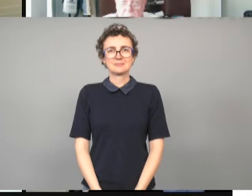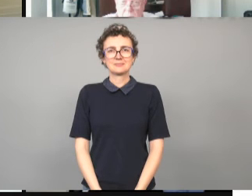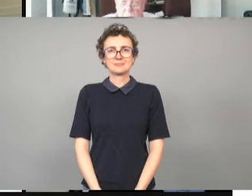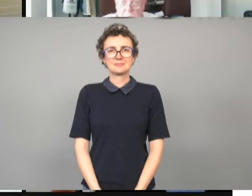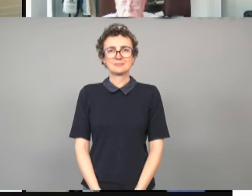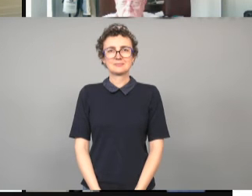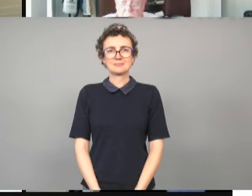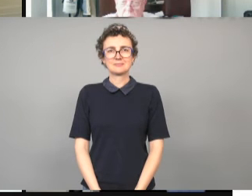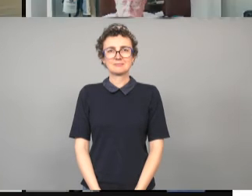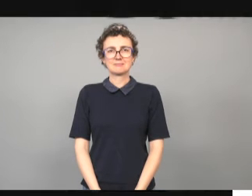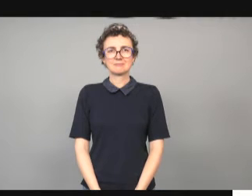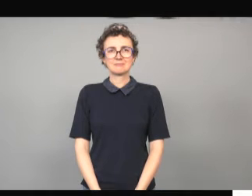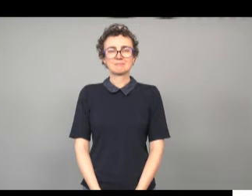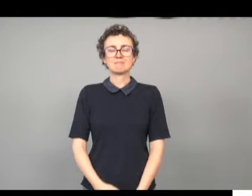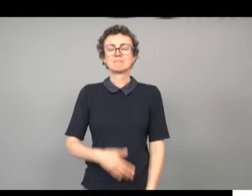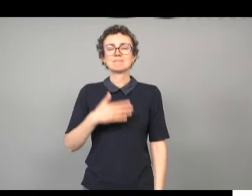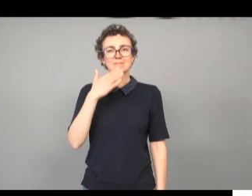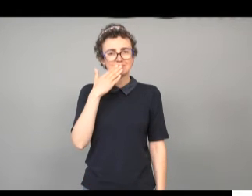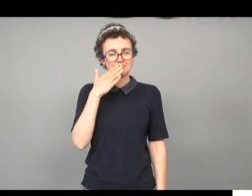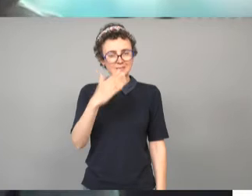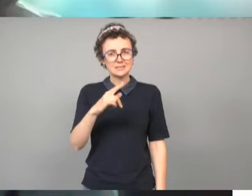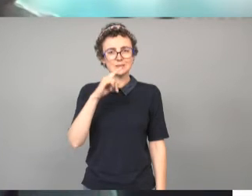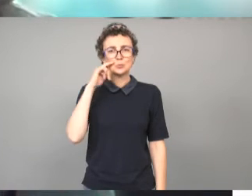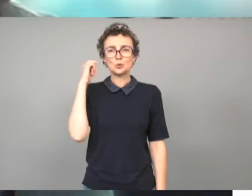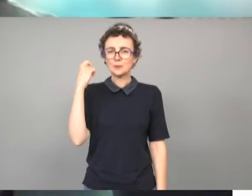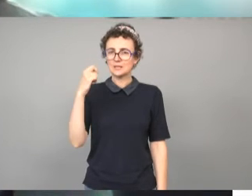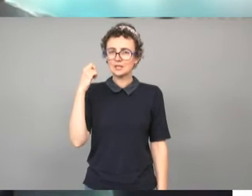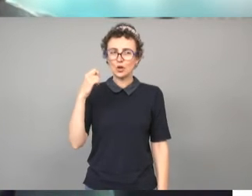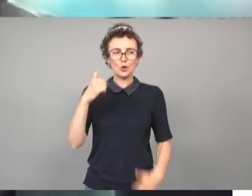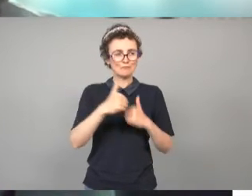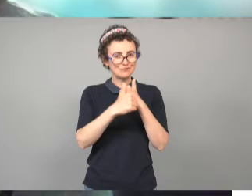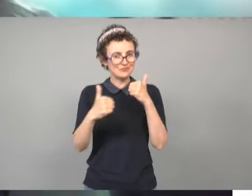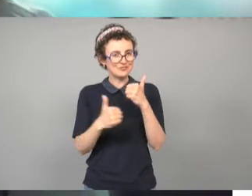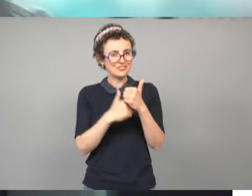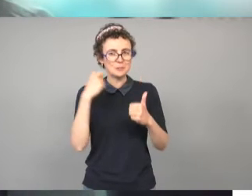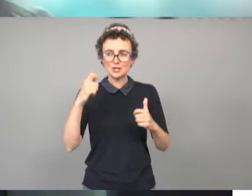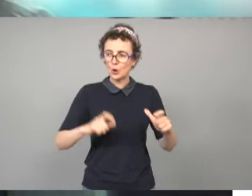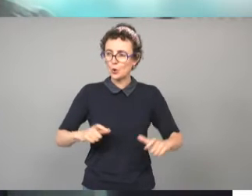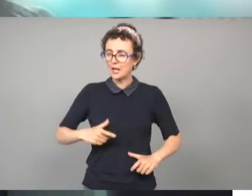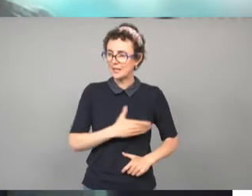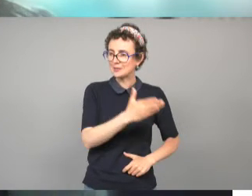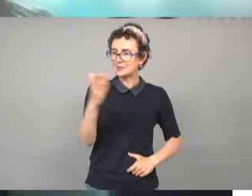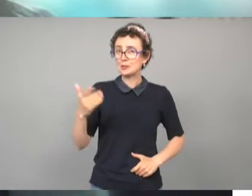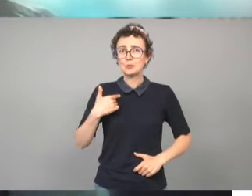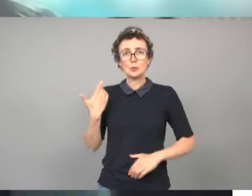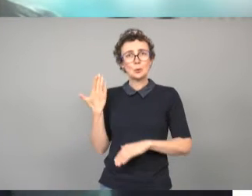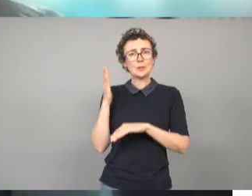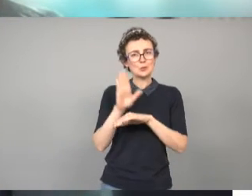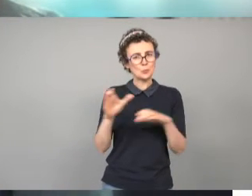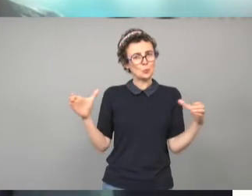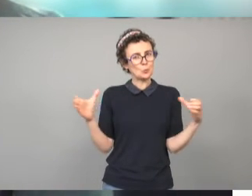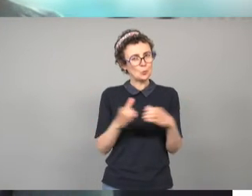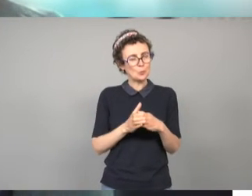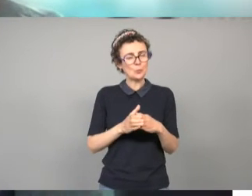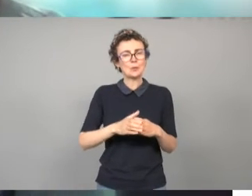Merci, Monsieur le Président, Monsieur le Vice-président, chers collègues. Au nom du groupe Métropole écologiste et citoyenne et solidaire, je veux d'abord vous